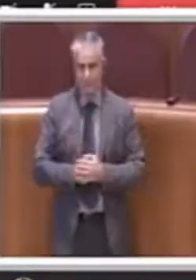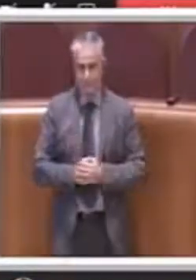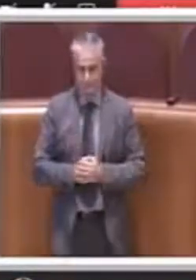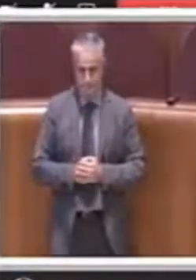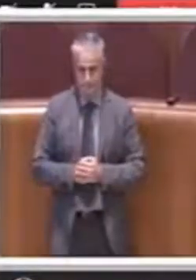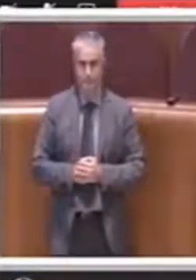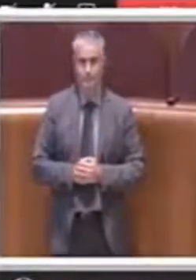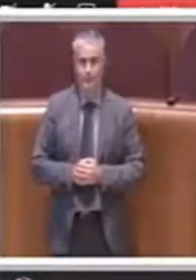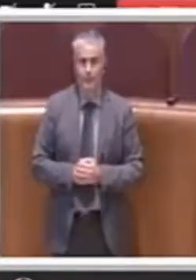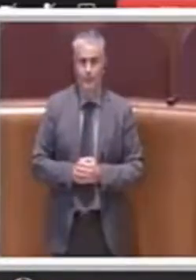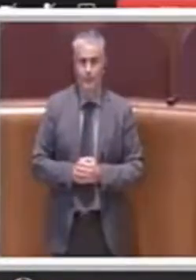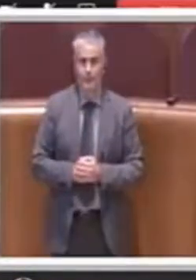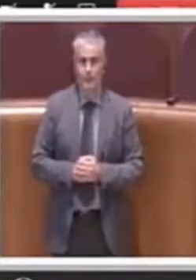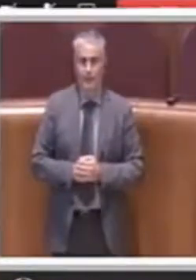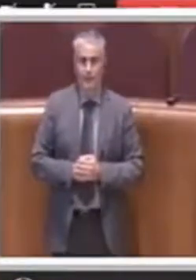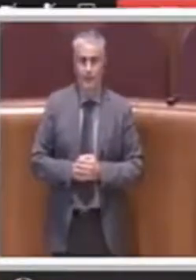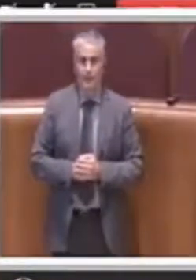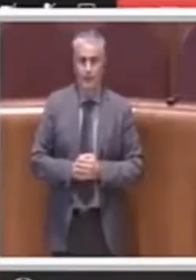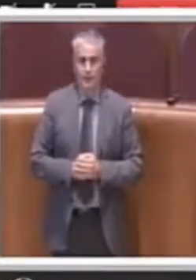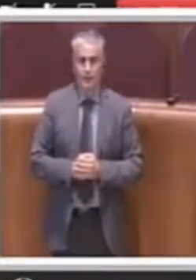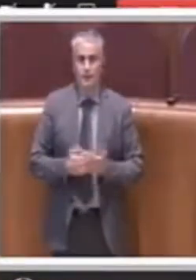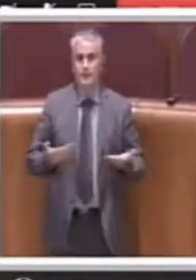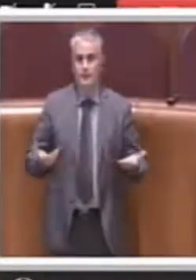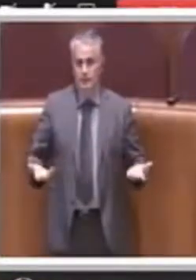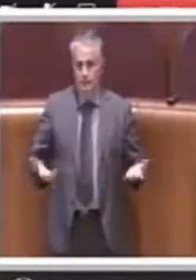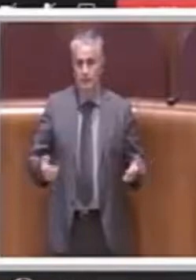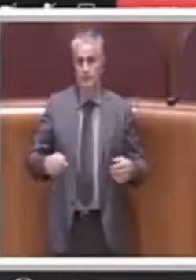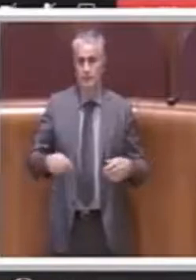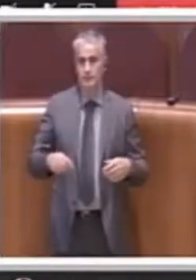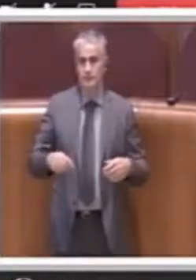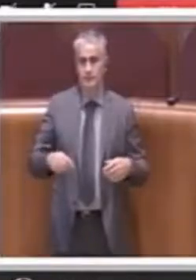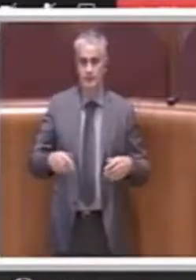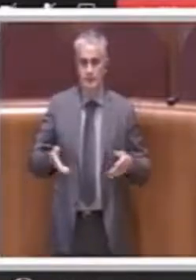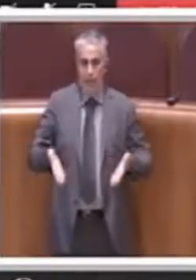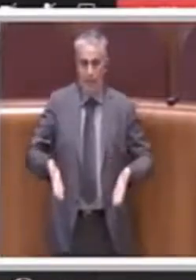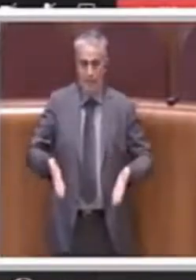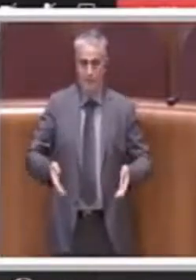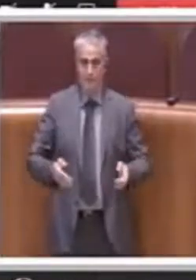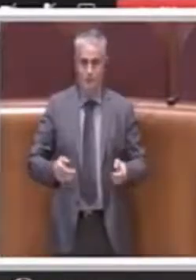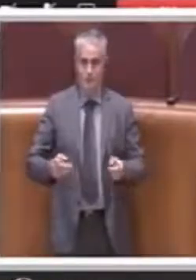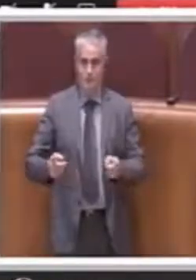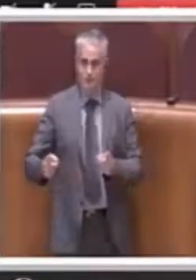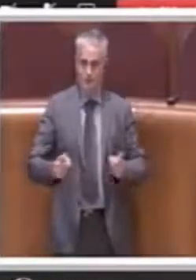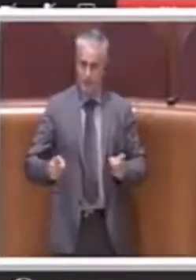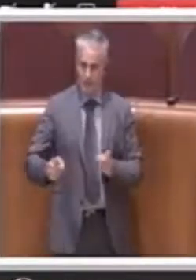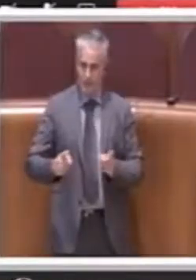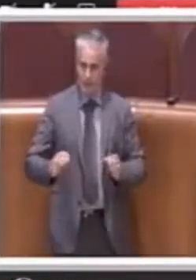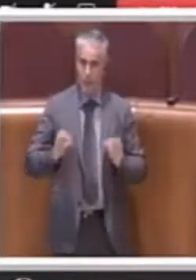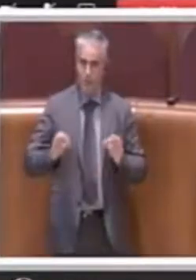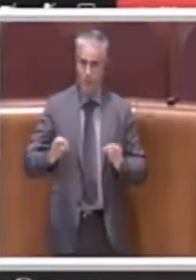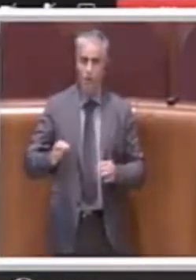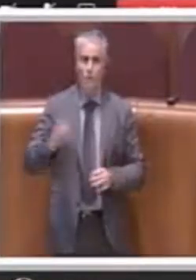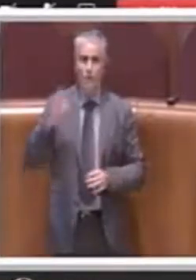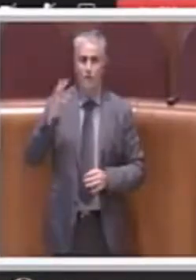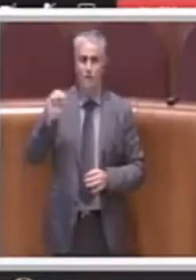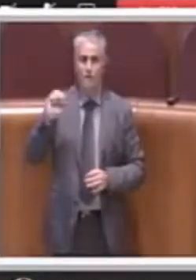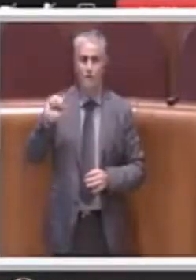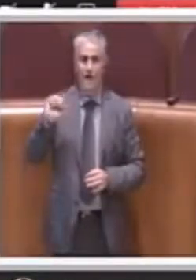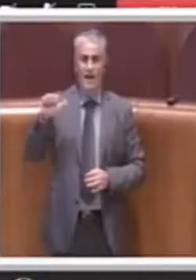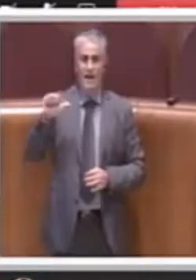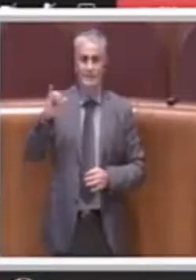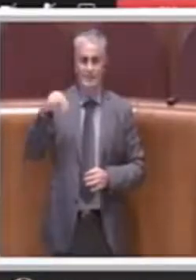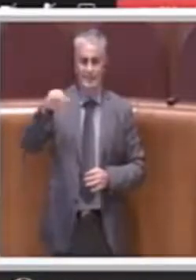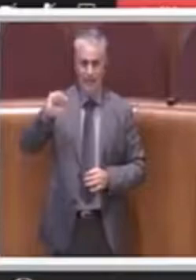Benissimo. E quindi riprendendo, insomma, siamo in un periodo che lo stesso consigliere Fassina, no, ha definito un